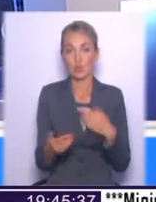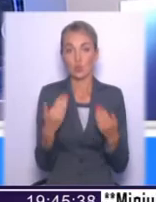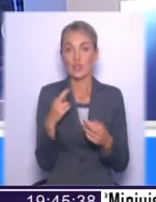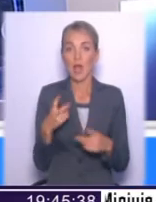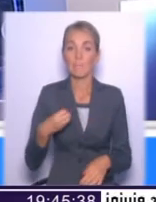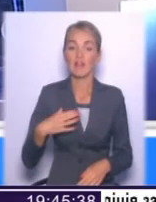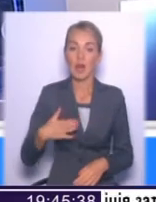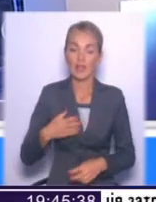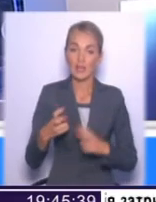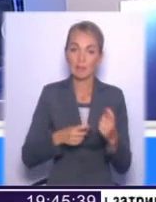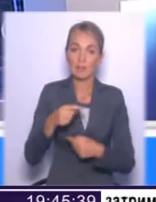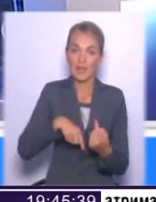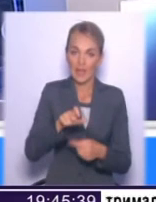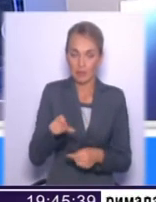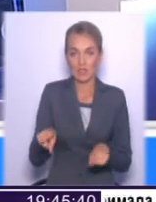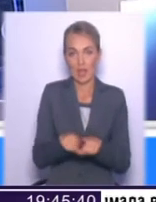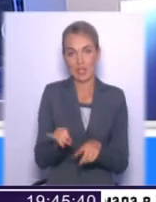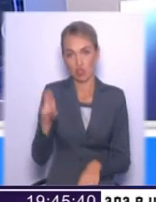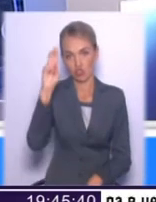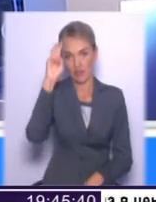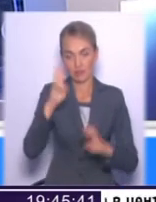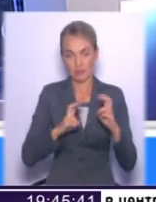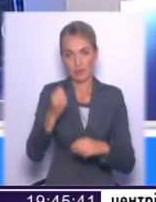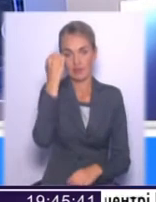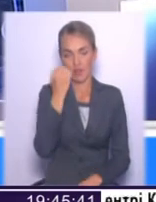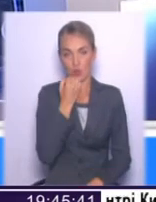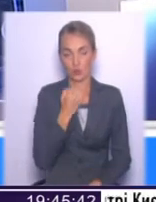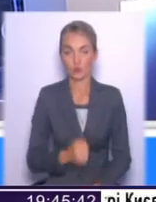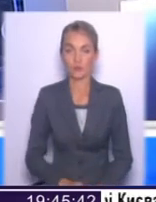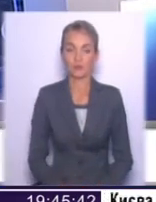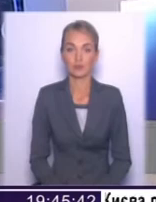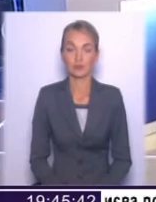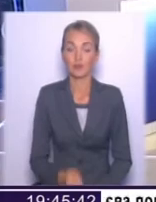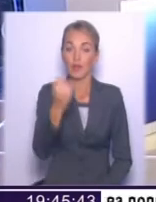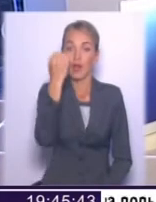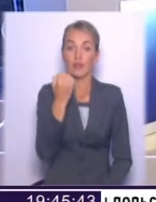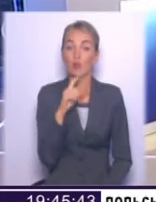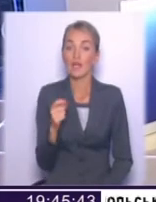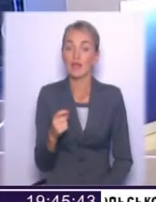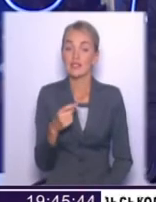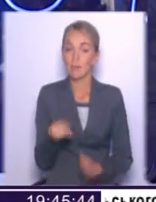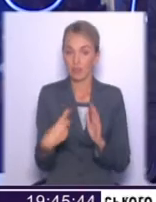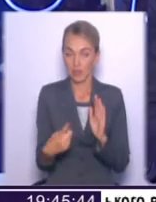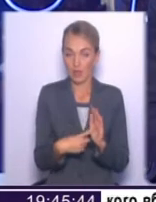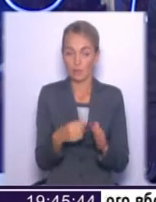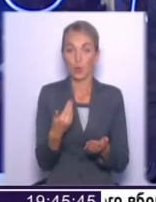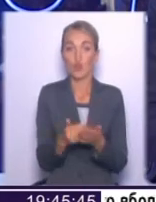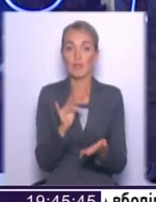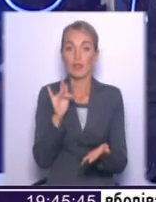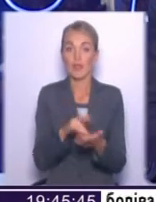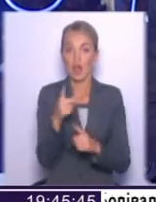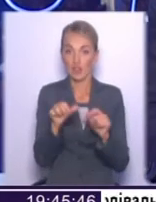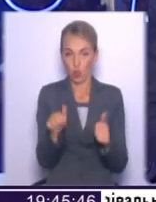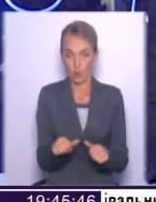приватних підприємців, так і державних підприємств. Дякую. Дякуємо вам. Дякуємо за запитання. Отже, мета реформи. Мета реформи у